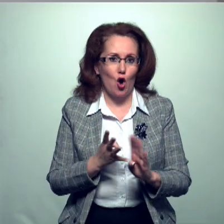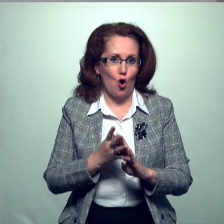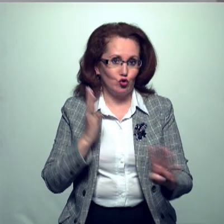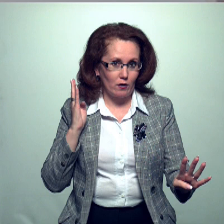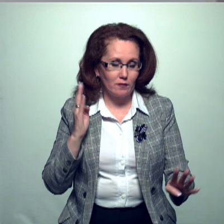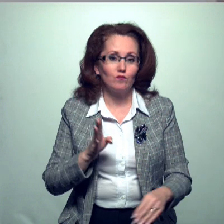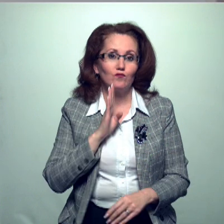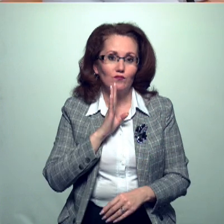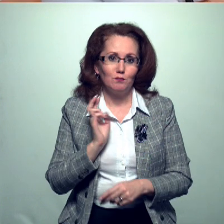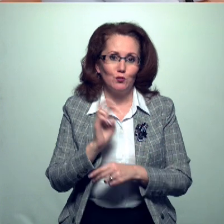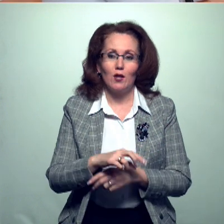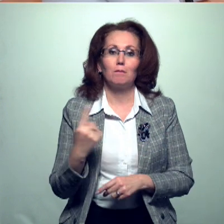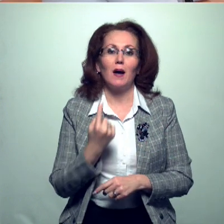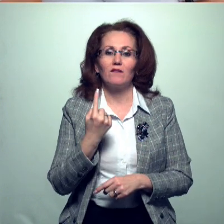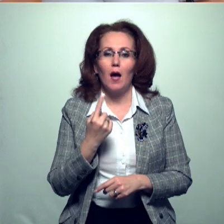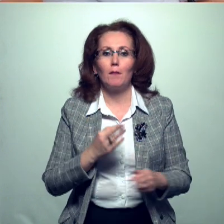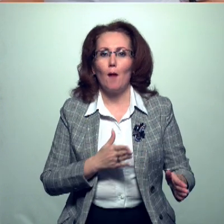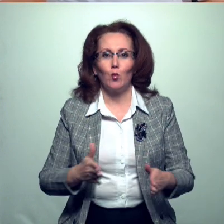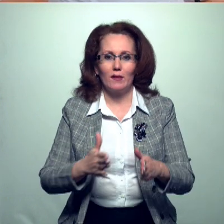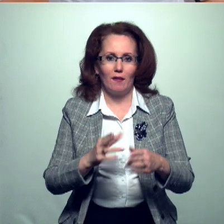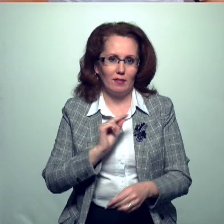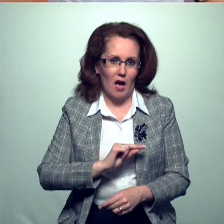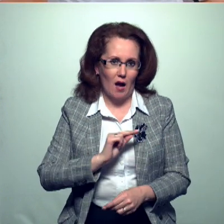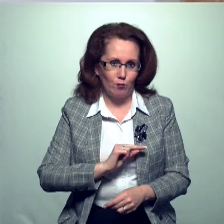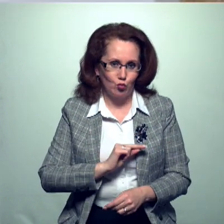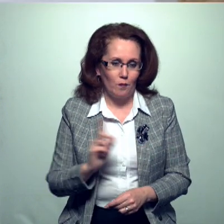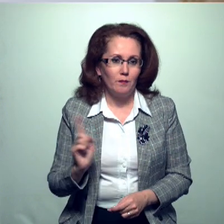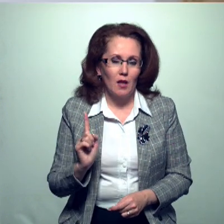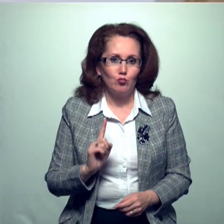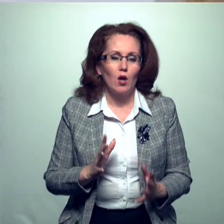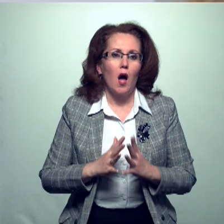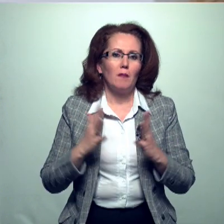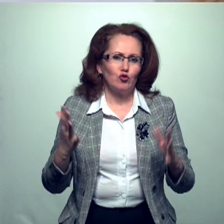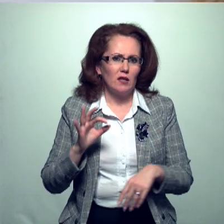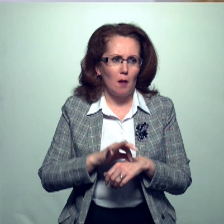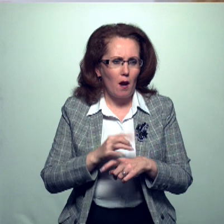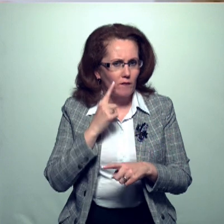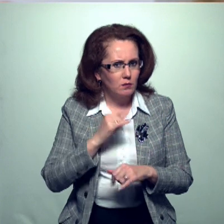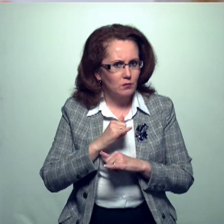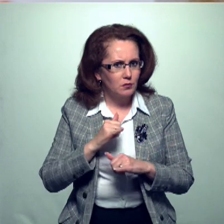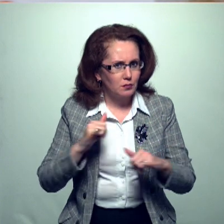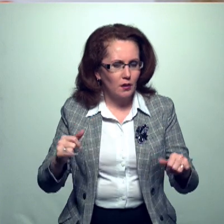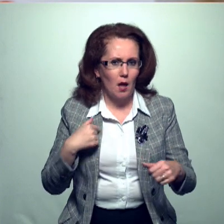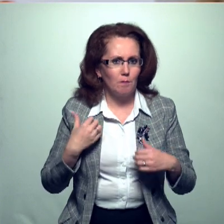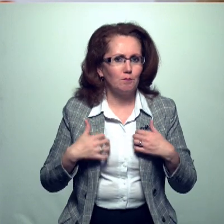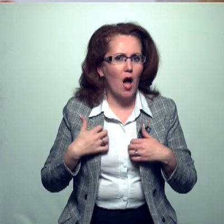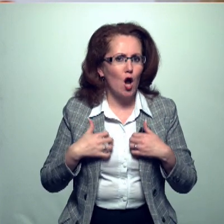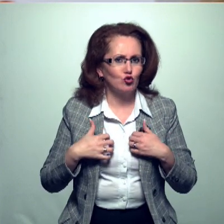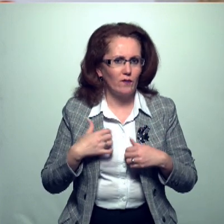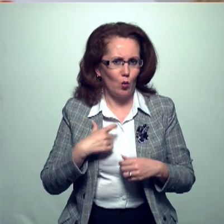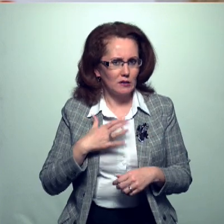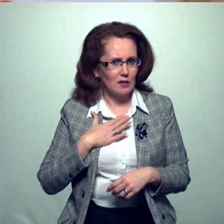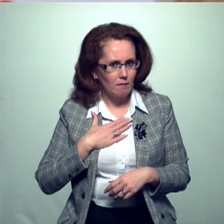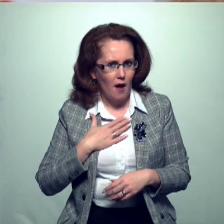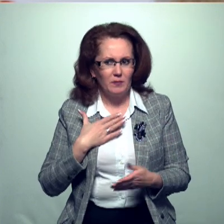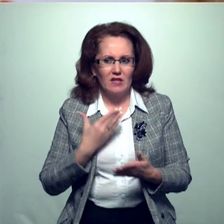Татьяна Петрова пришла одной из первых по пути на работу. Потому что большая заболеваемость идет. Я переживаю за себя,